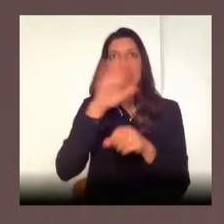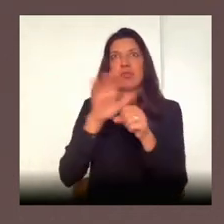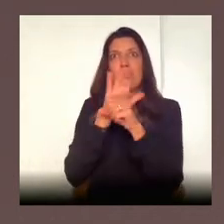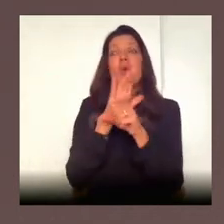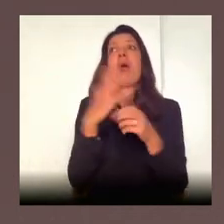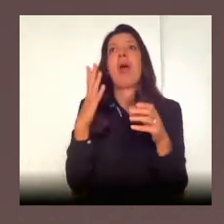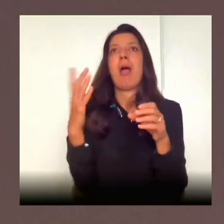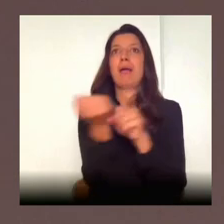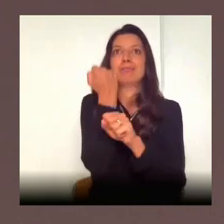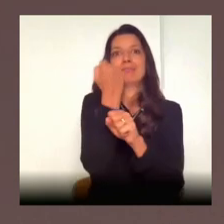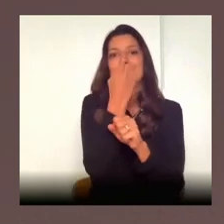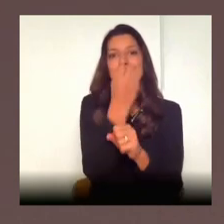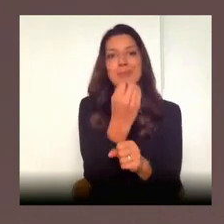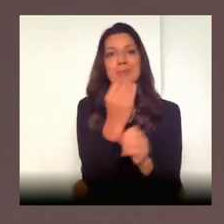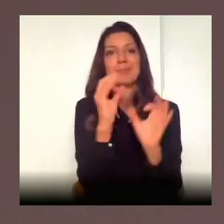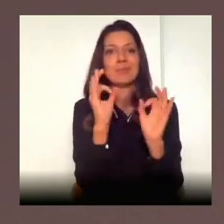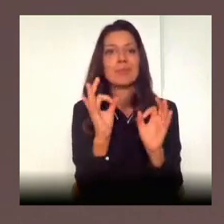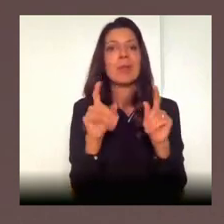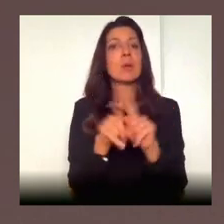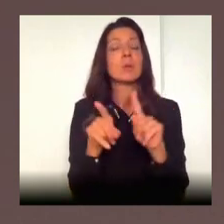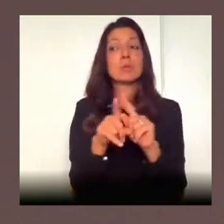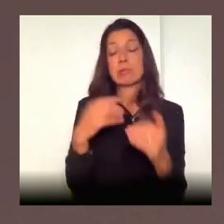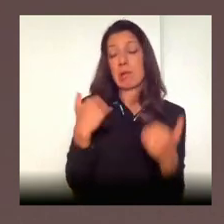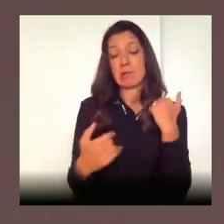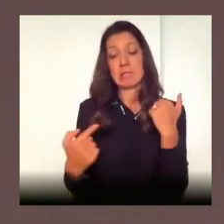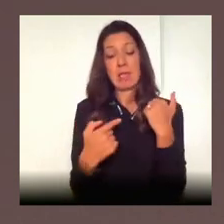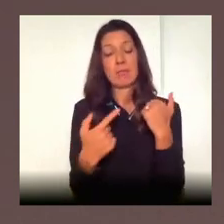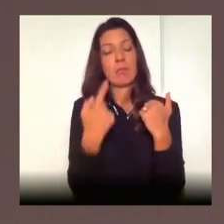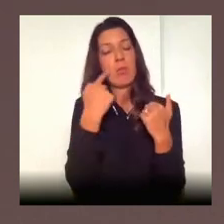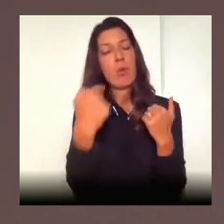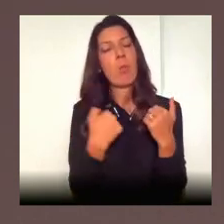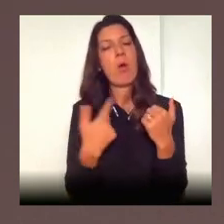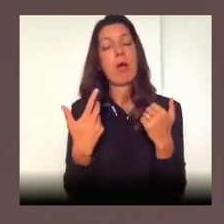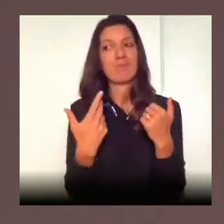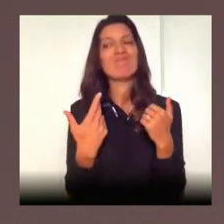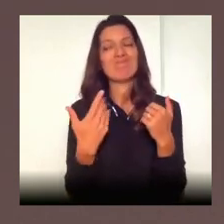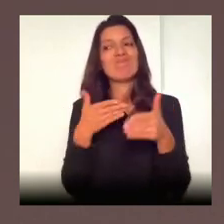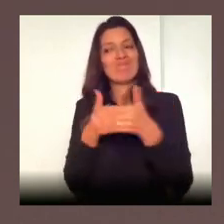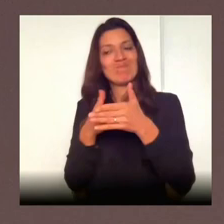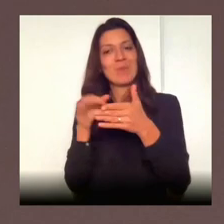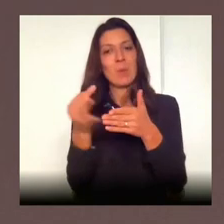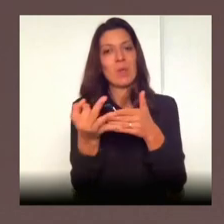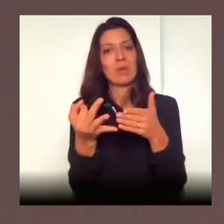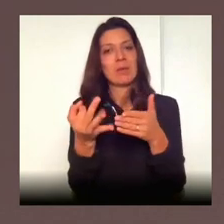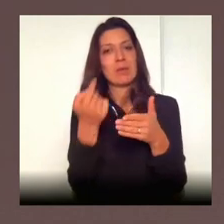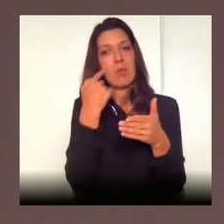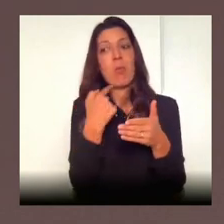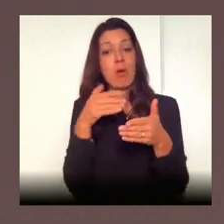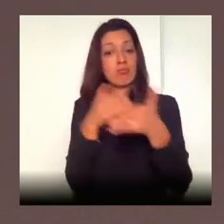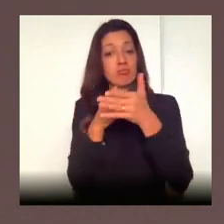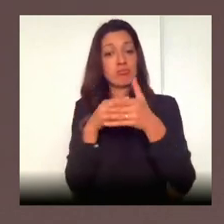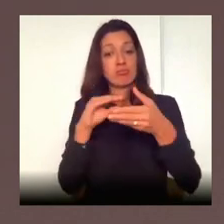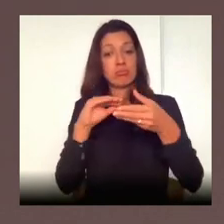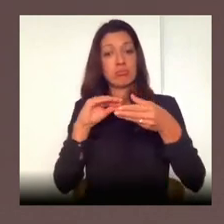Donc, ça que j'explique souvent, c'est que l'handicap, c'est avant tout pour moi une problématique. Et cette problématique-là, elle va se résoudre par des